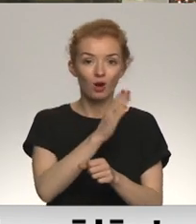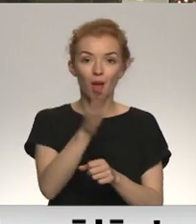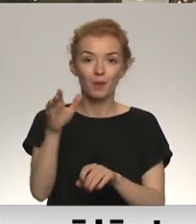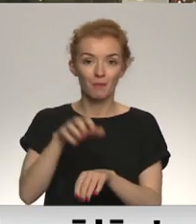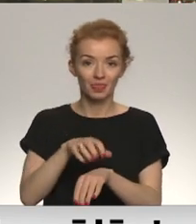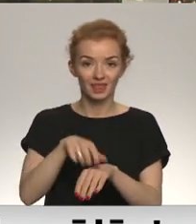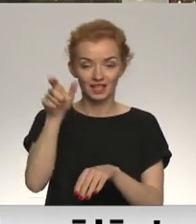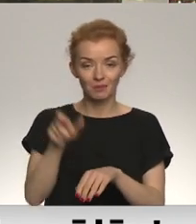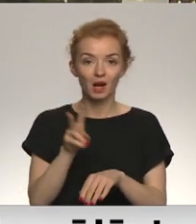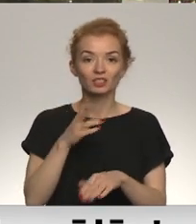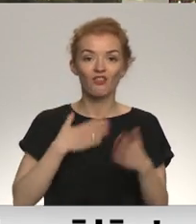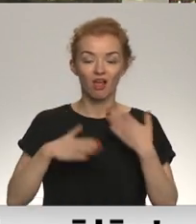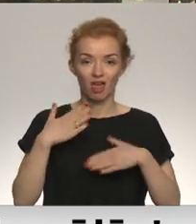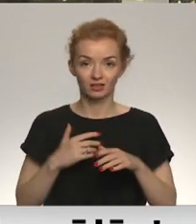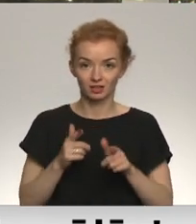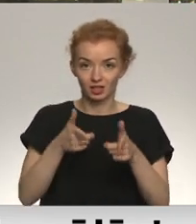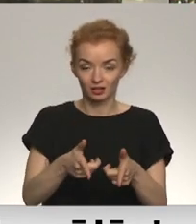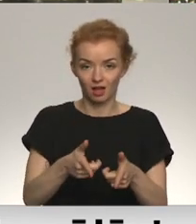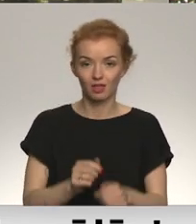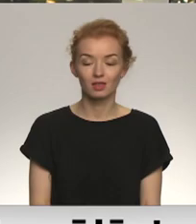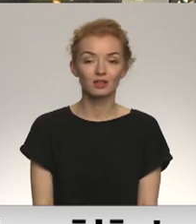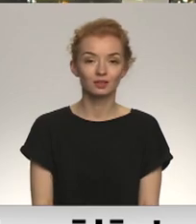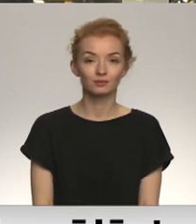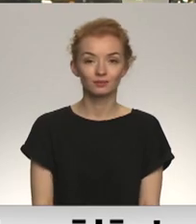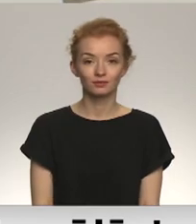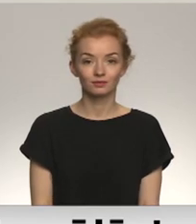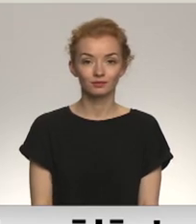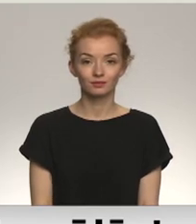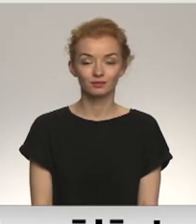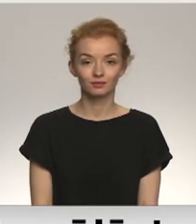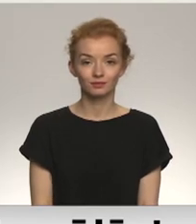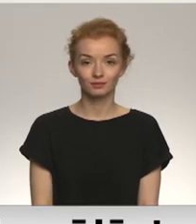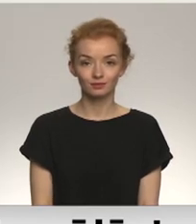kurš izteiks tādu vēlēšanos, un turpināja Kīnca.